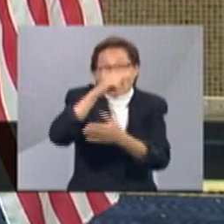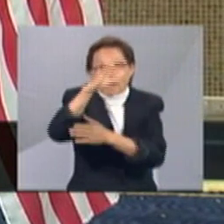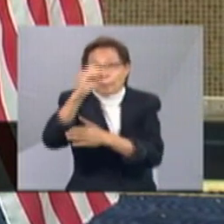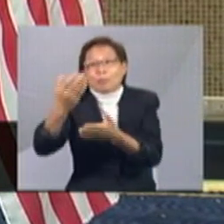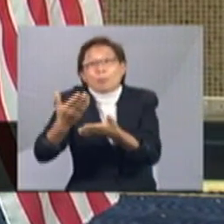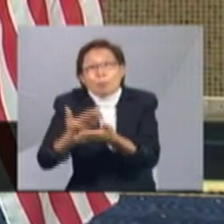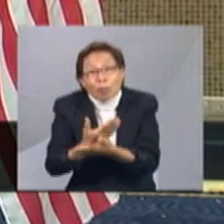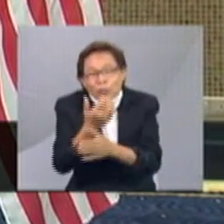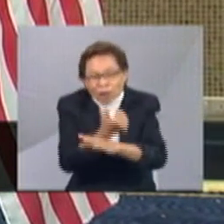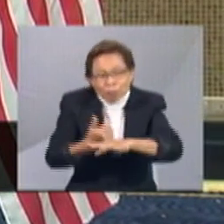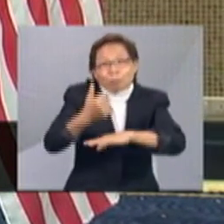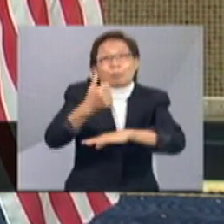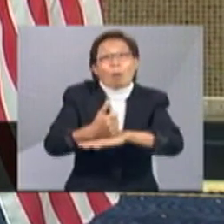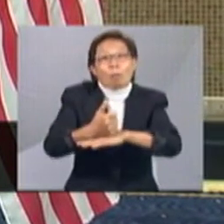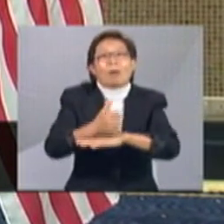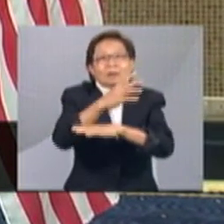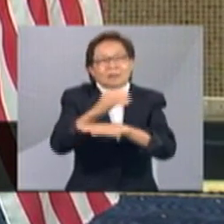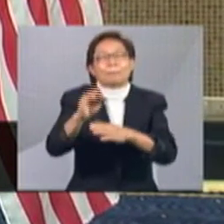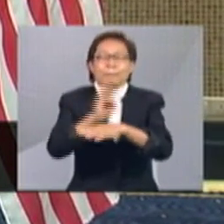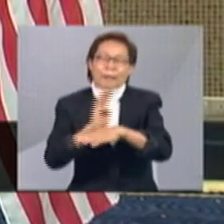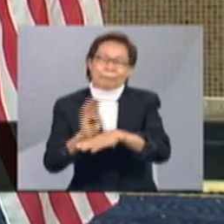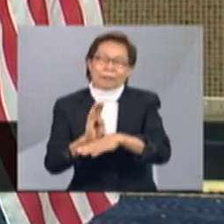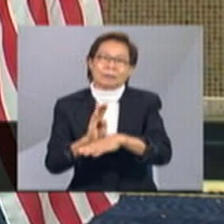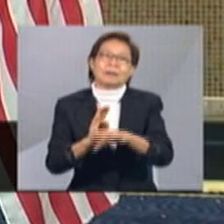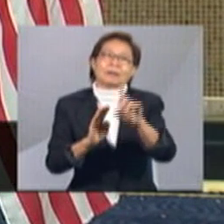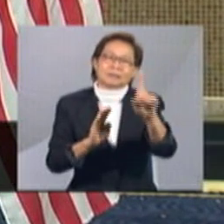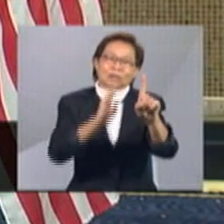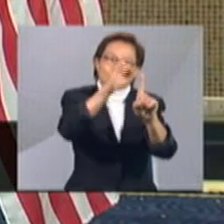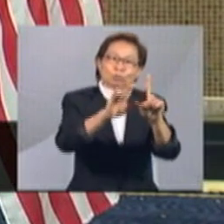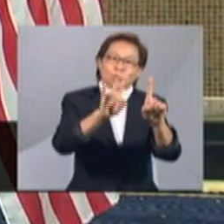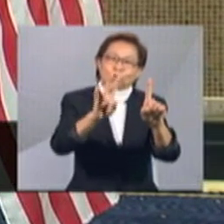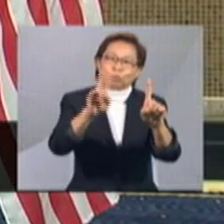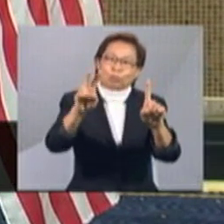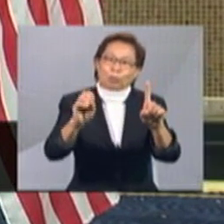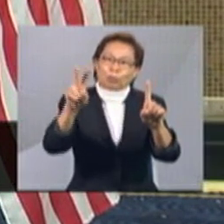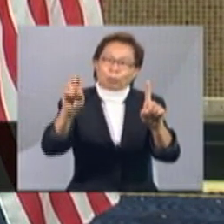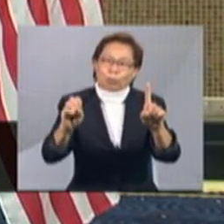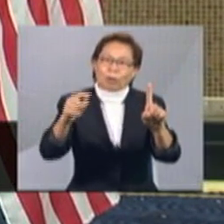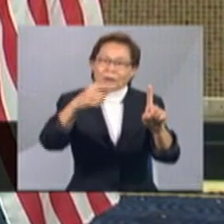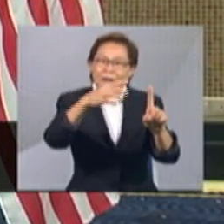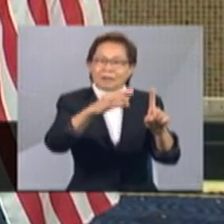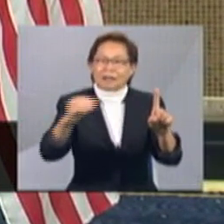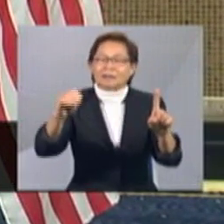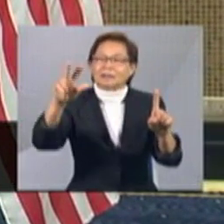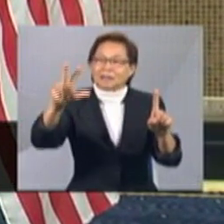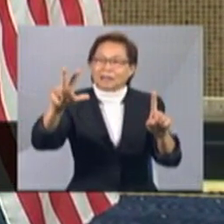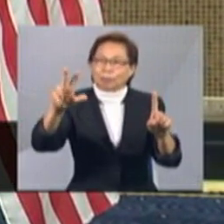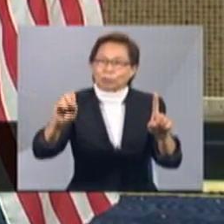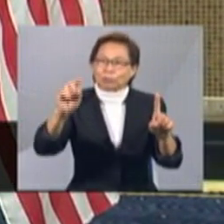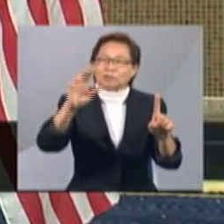baru yang ditubuhkan dan beroperasi antara 1 Julai 2020 dan